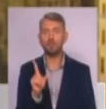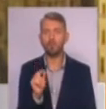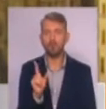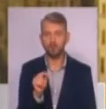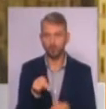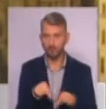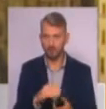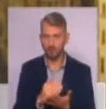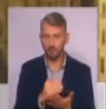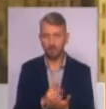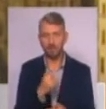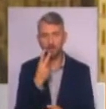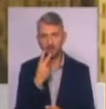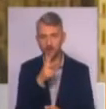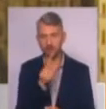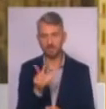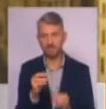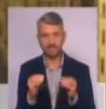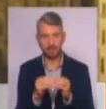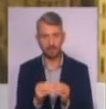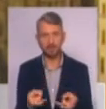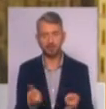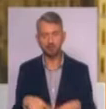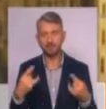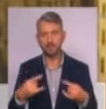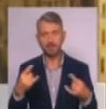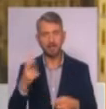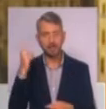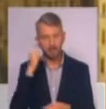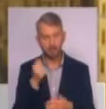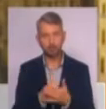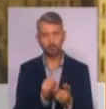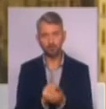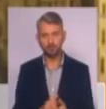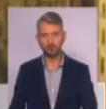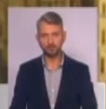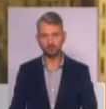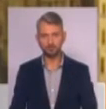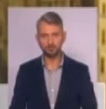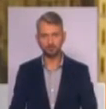понеділок, як завжди, о 15:10. Залишайтеся на телеканалі «Київ» і до зустрічі.